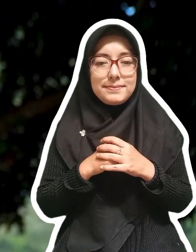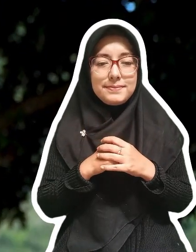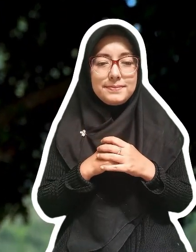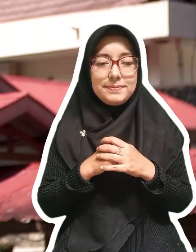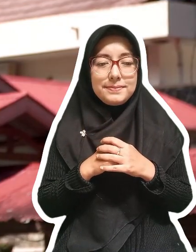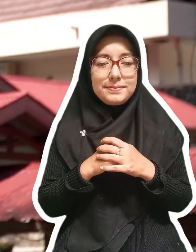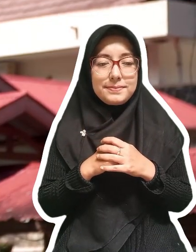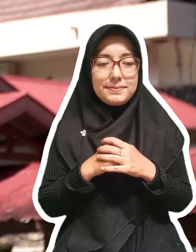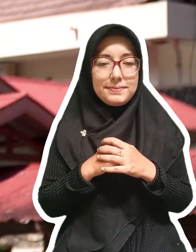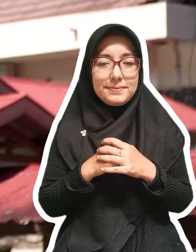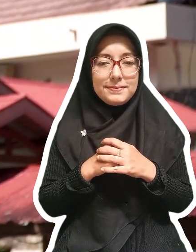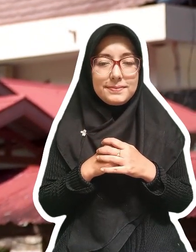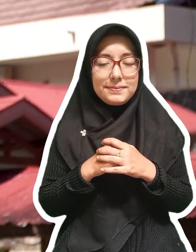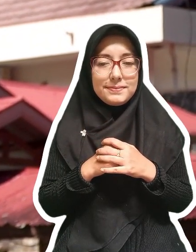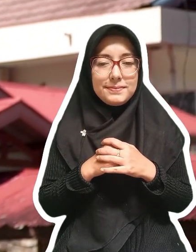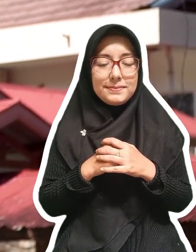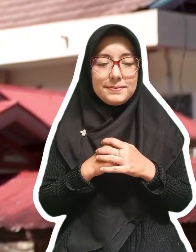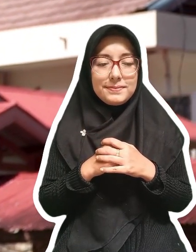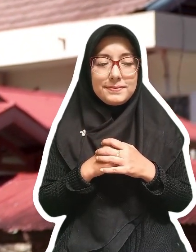45001-2018,